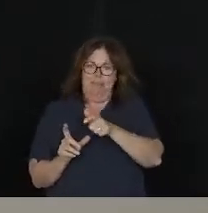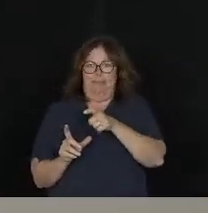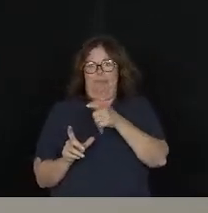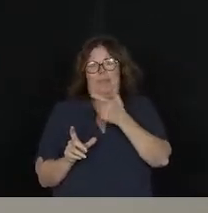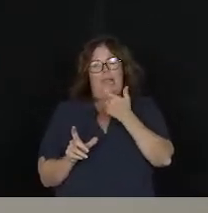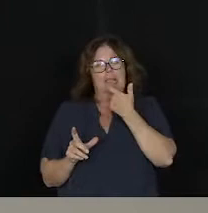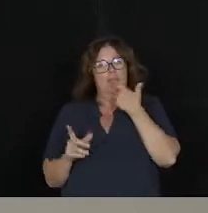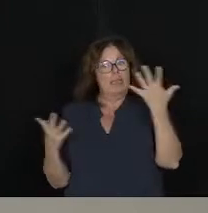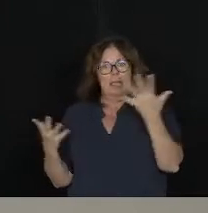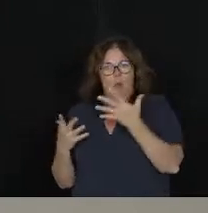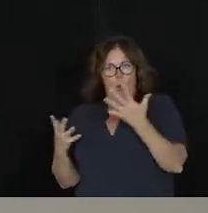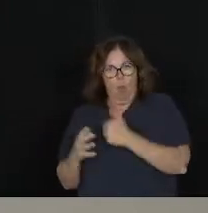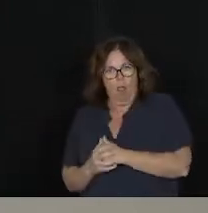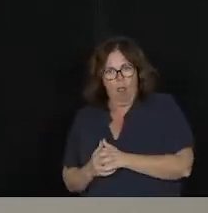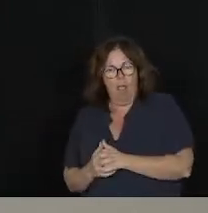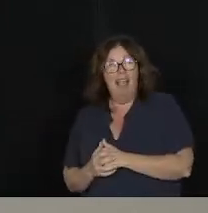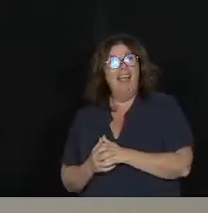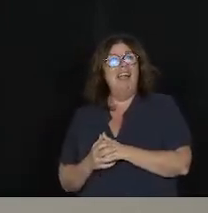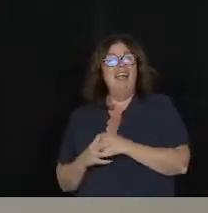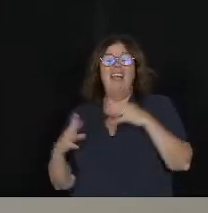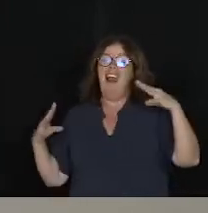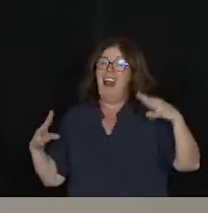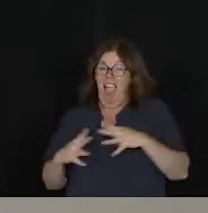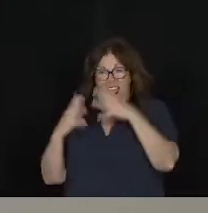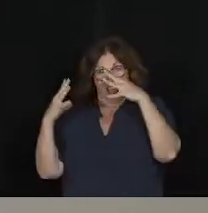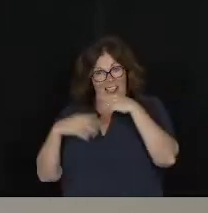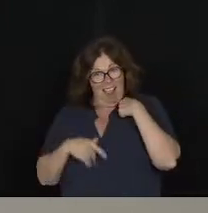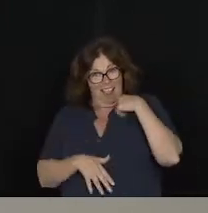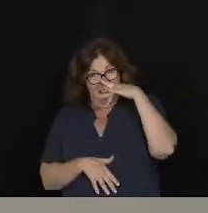internalisé la façon dont on apprend la guerre